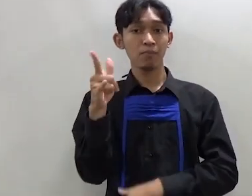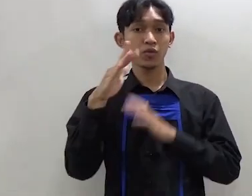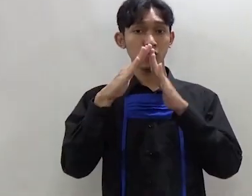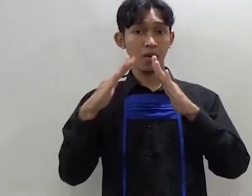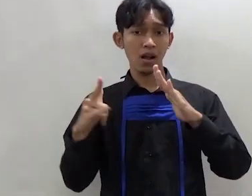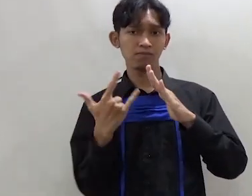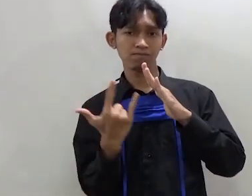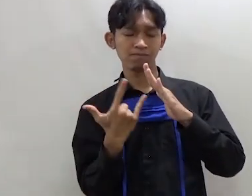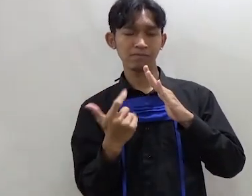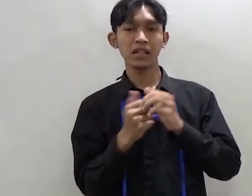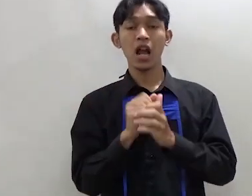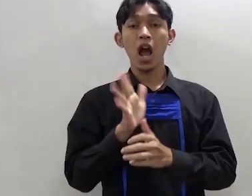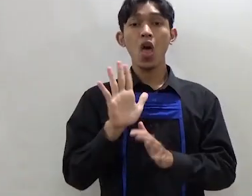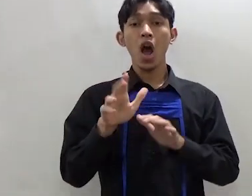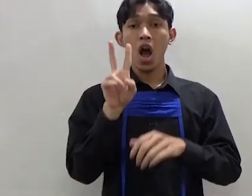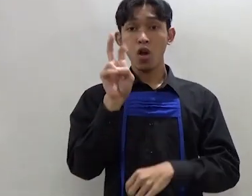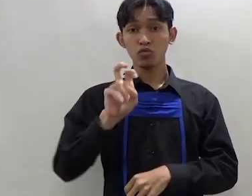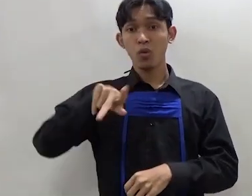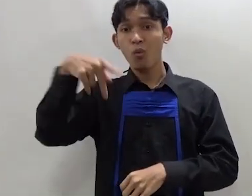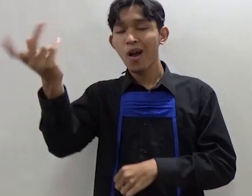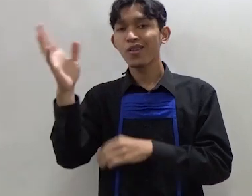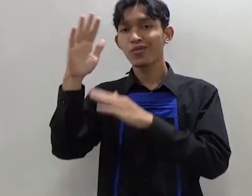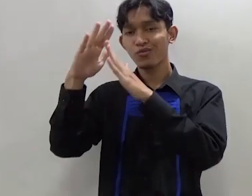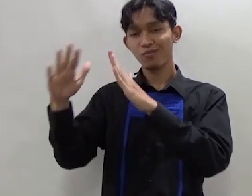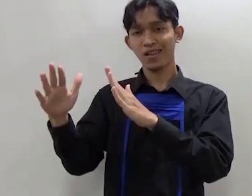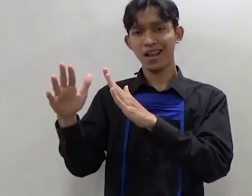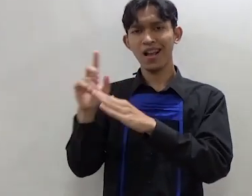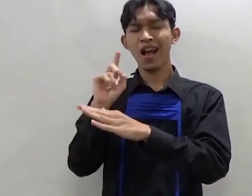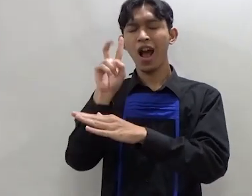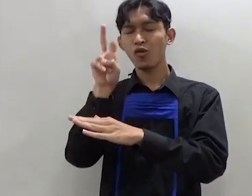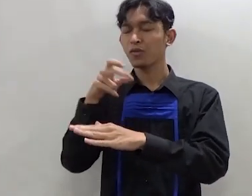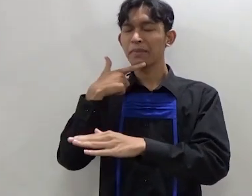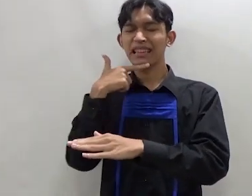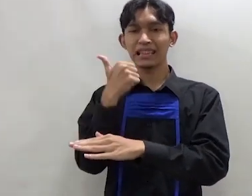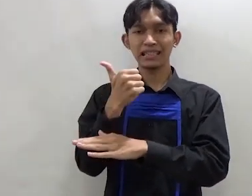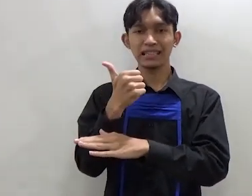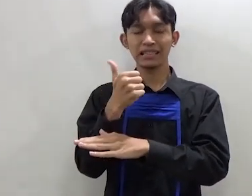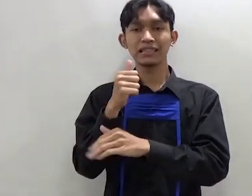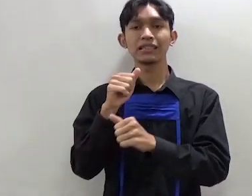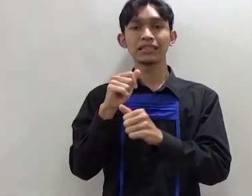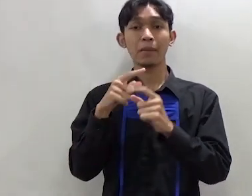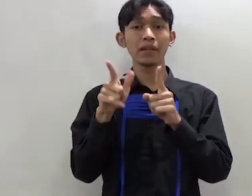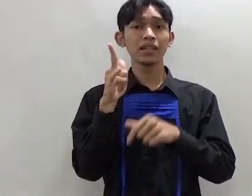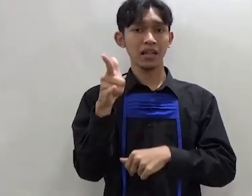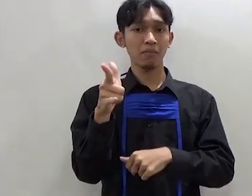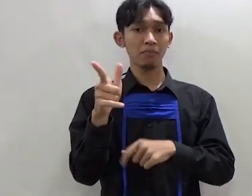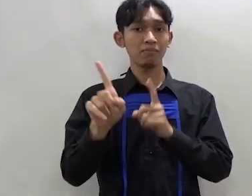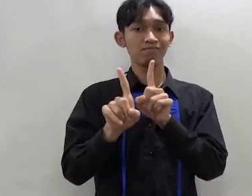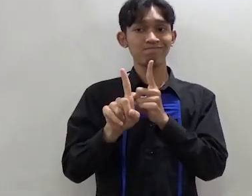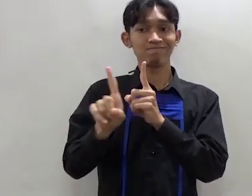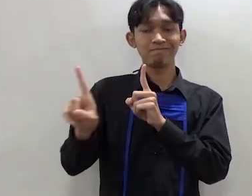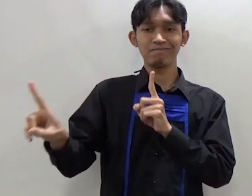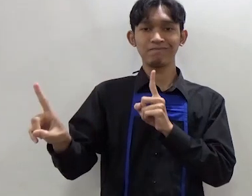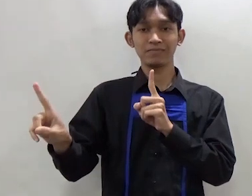DIY, yang ketiga Kantor Kesehatan Pelabuhan DIY, keempat Badan Penanggulangan Bencana Daerah